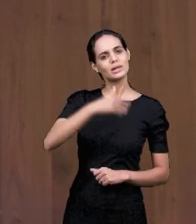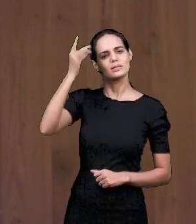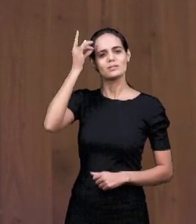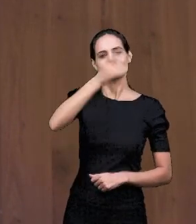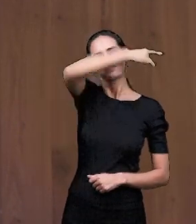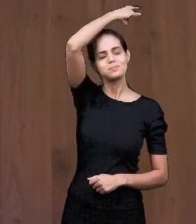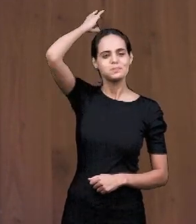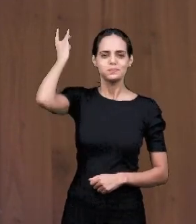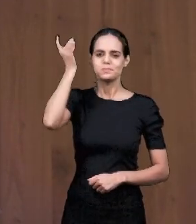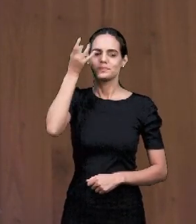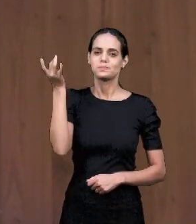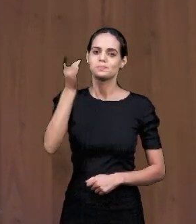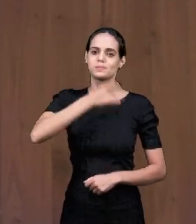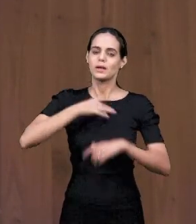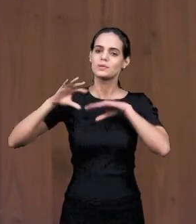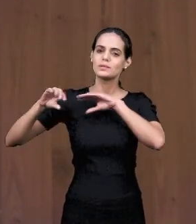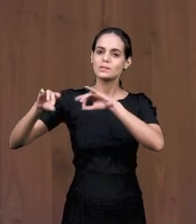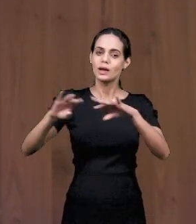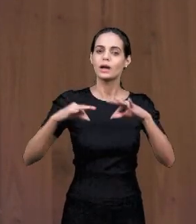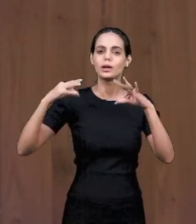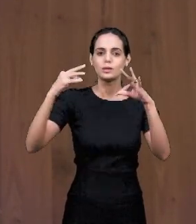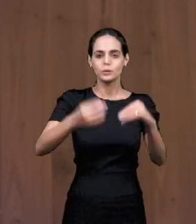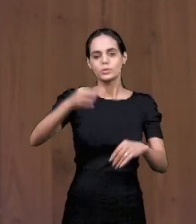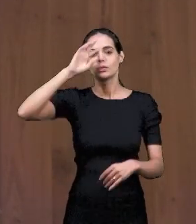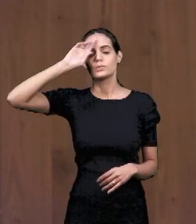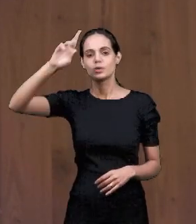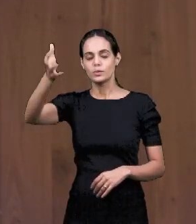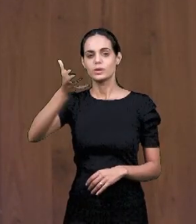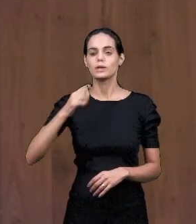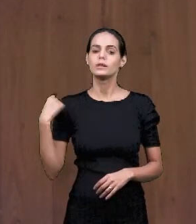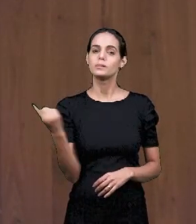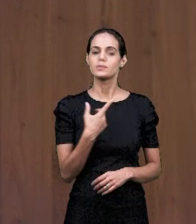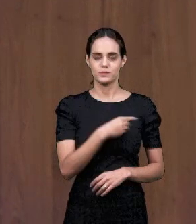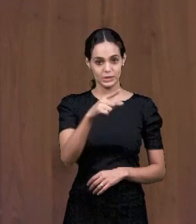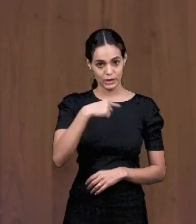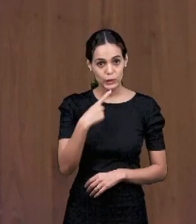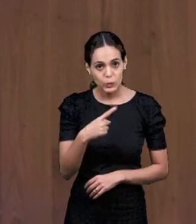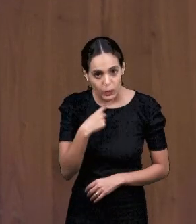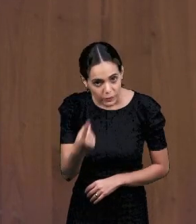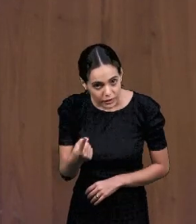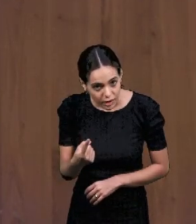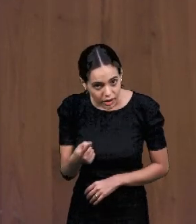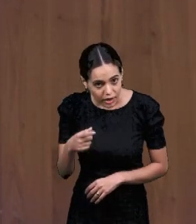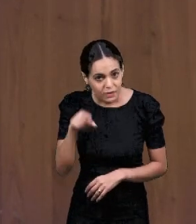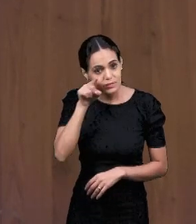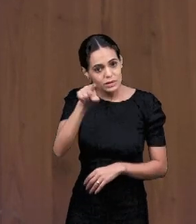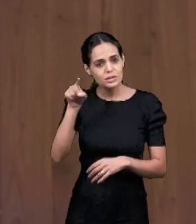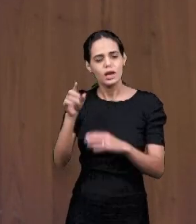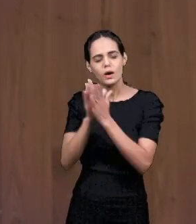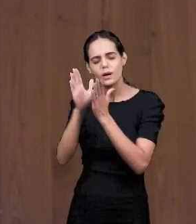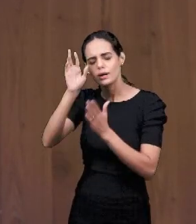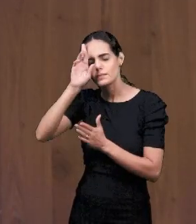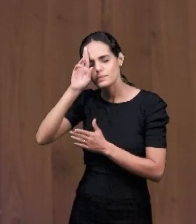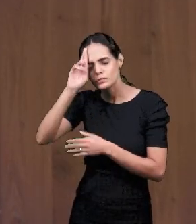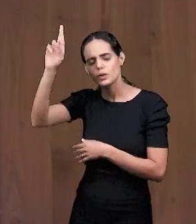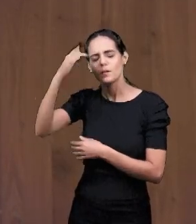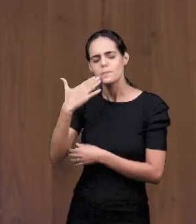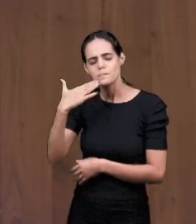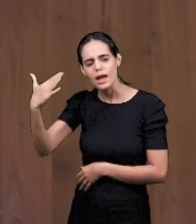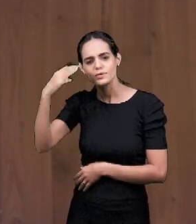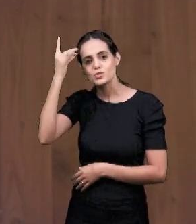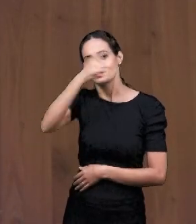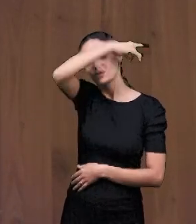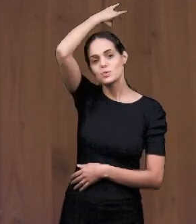notre cœur. Il allait nous enseigner tout ce dont le Seigneur voulait pour nous. Vous avez un doute sur quelque chose? Priez, demandez au Seigneur,